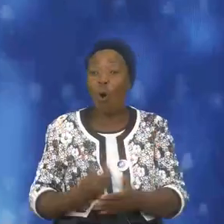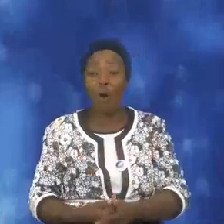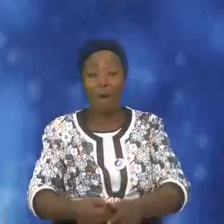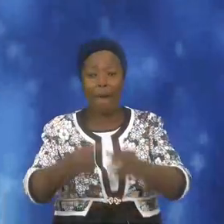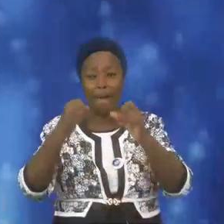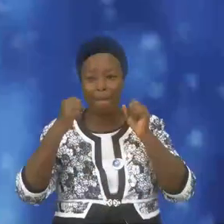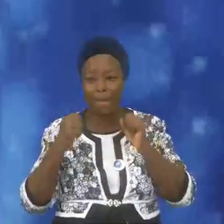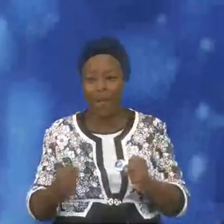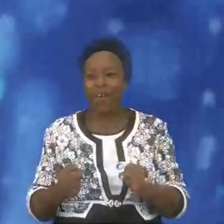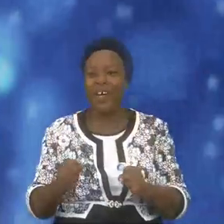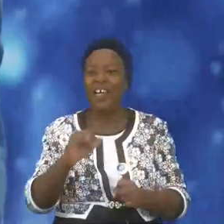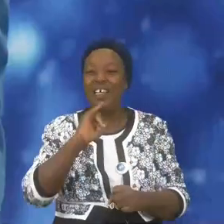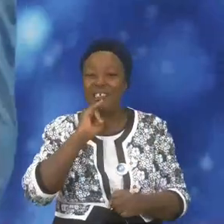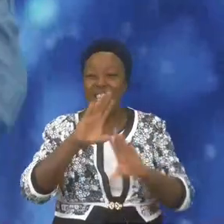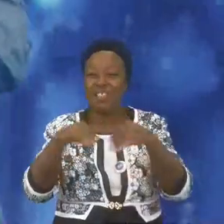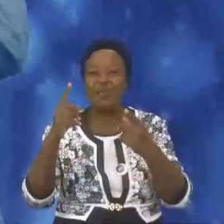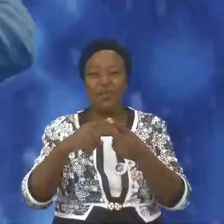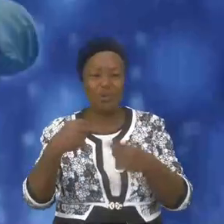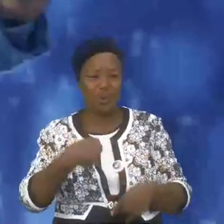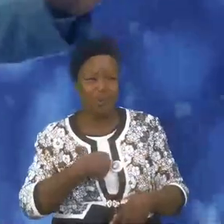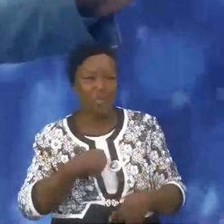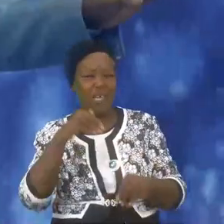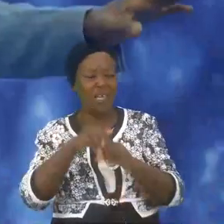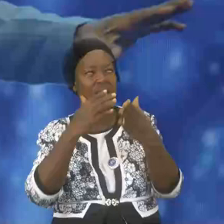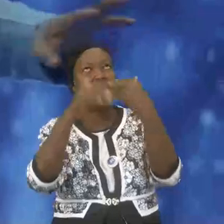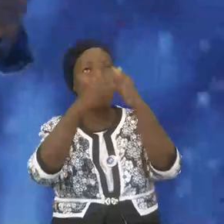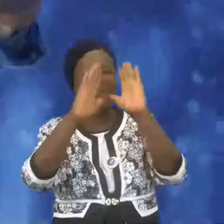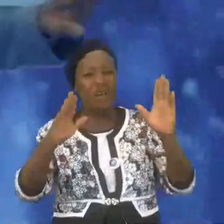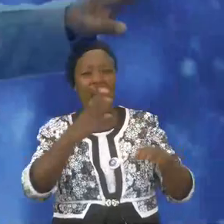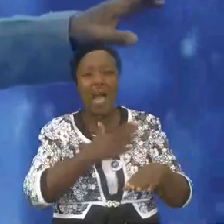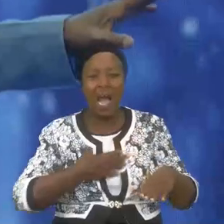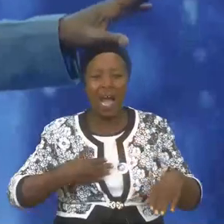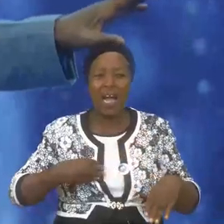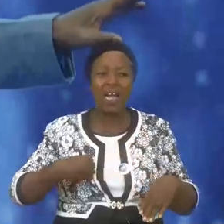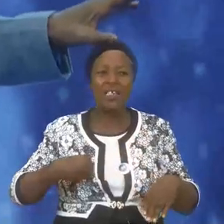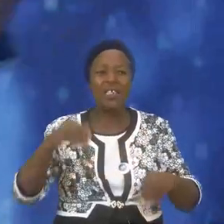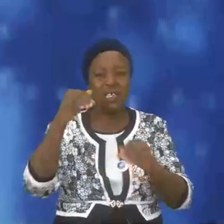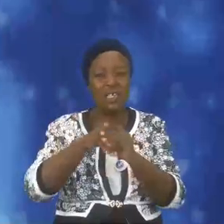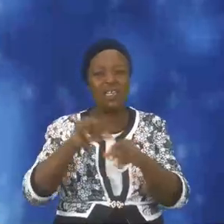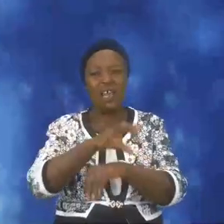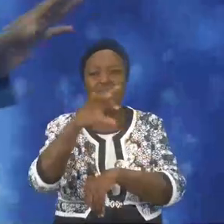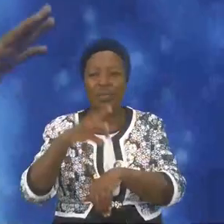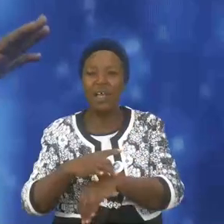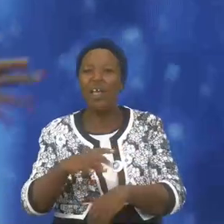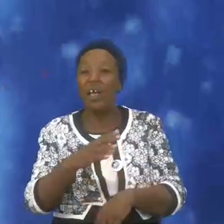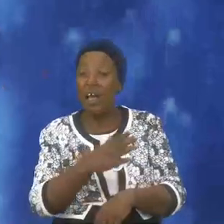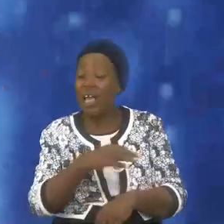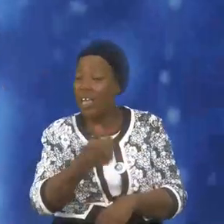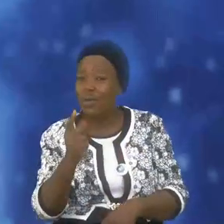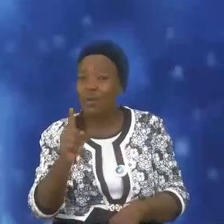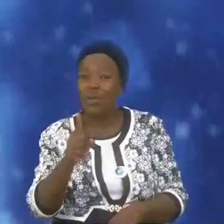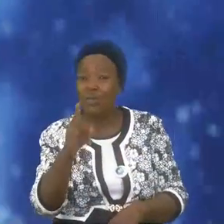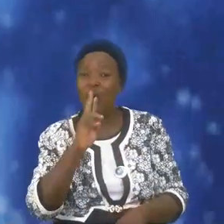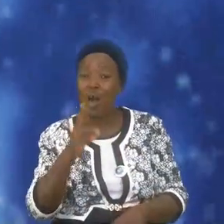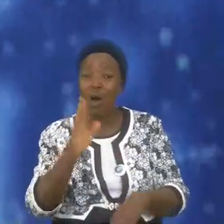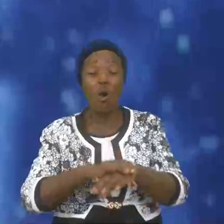Toute puissance m'a été donnée dans le ciel et sur la terre. Partout tu